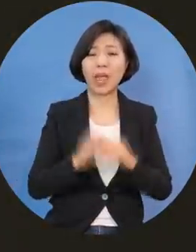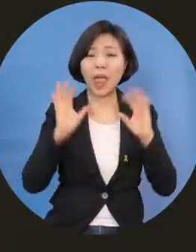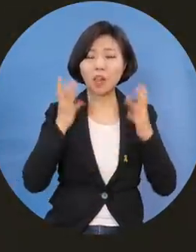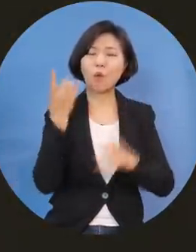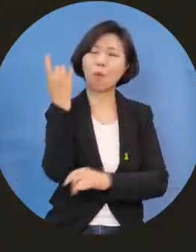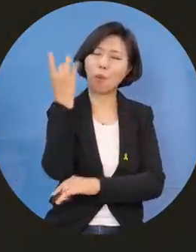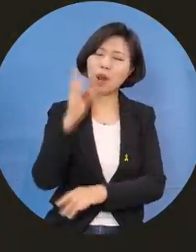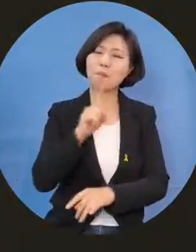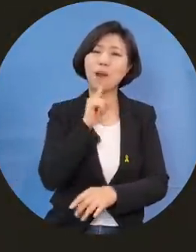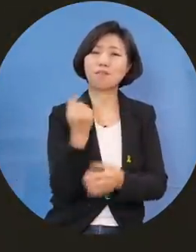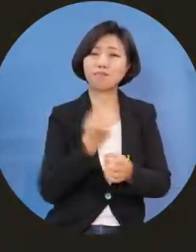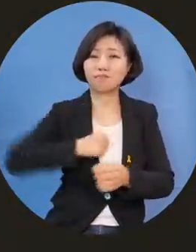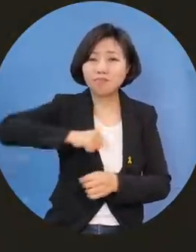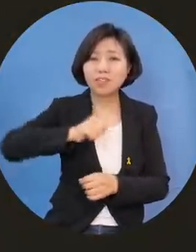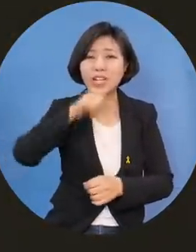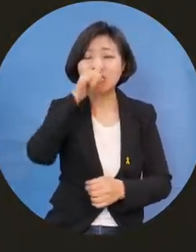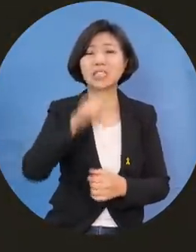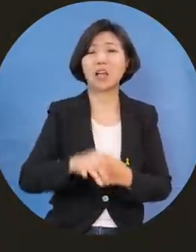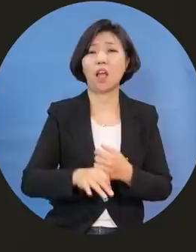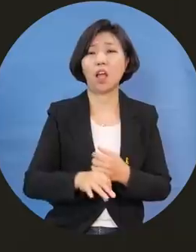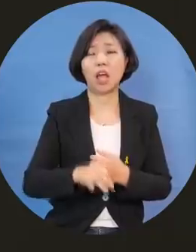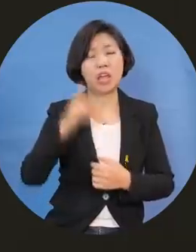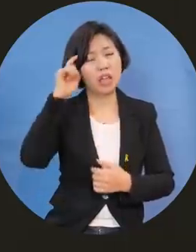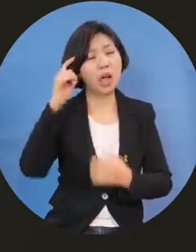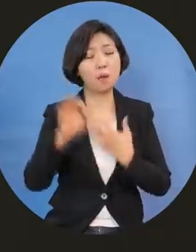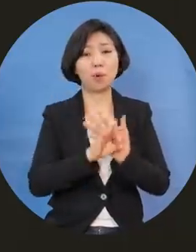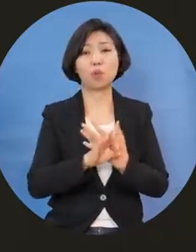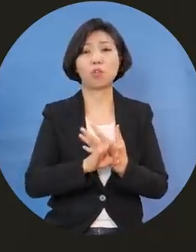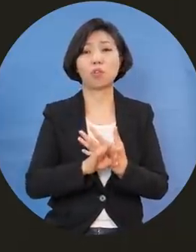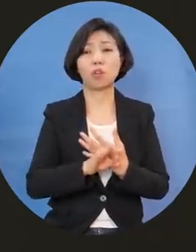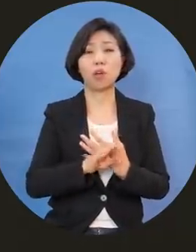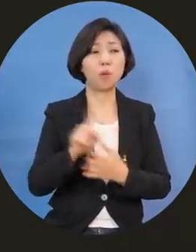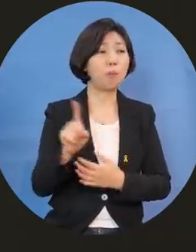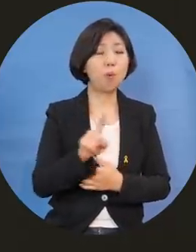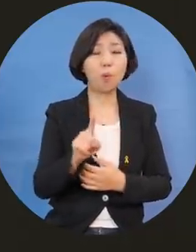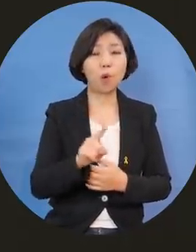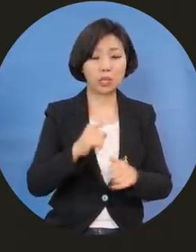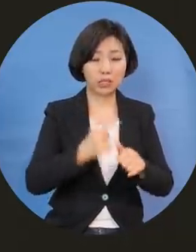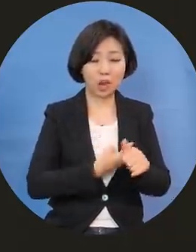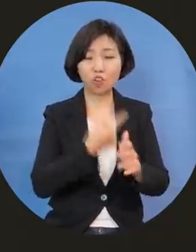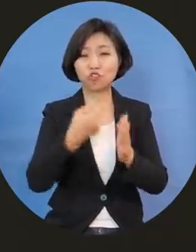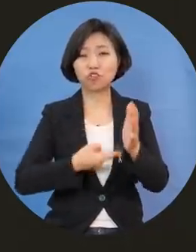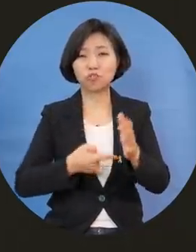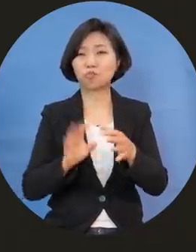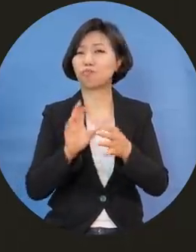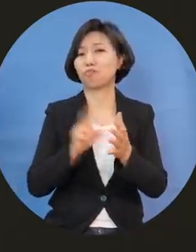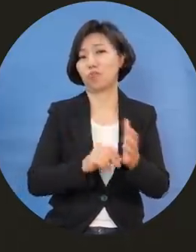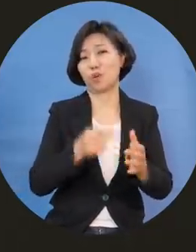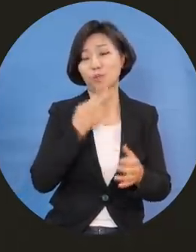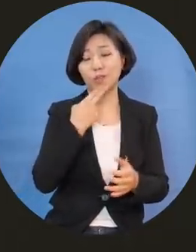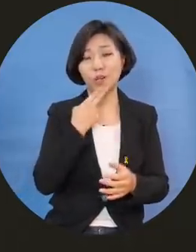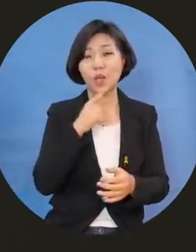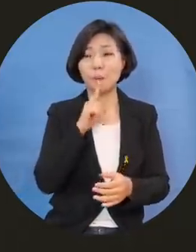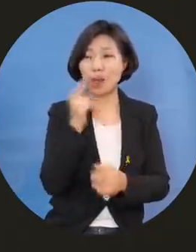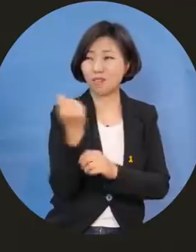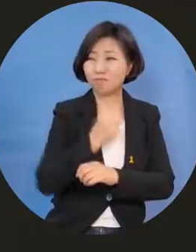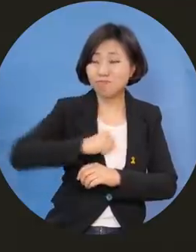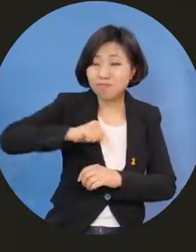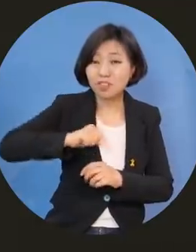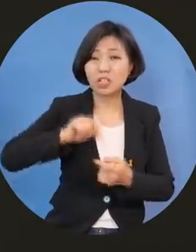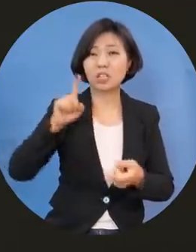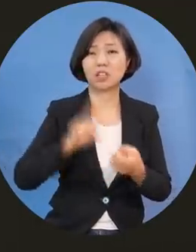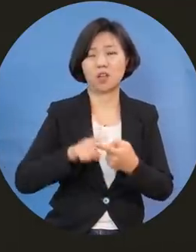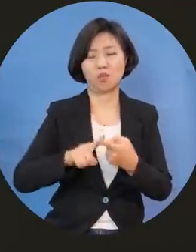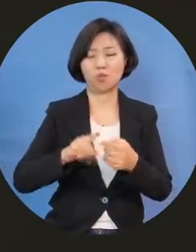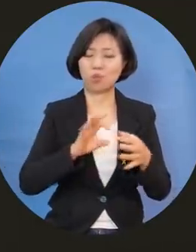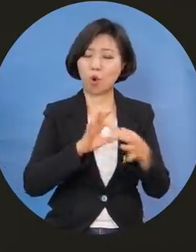그러니까 나같이 애는 원래 말 안 듣는다 이렇게 생각하고 있으면 막 어느 쪽을 하다 아무 문제가 없어. 왜? 애가 말 안 듣는